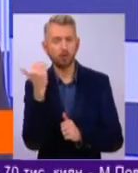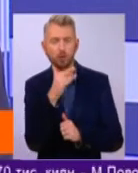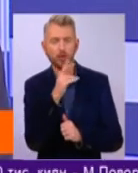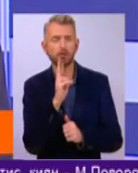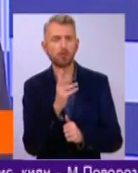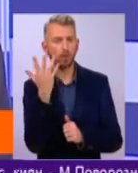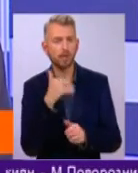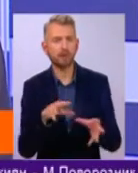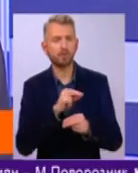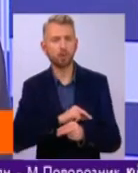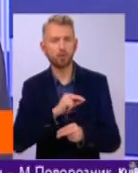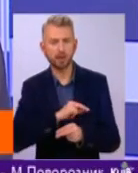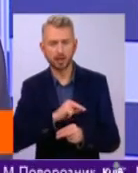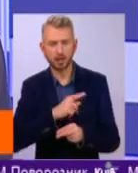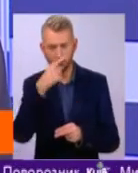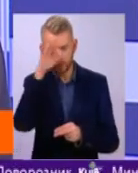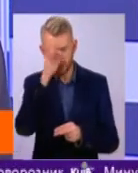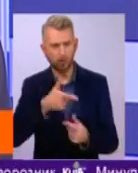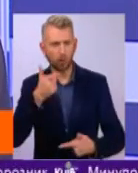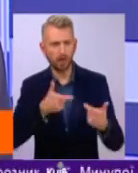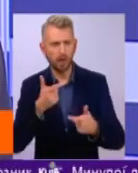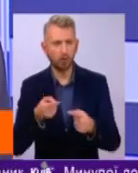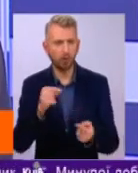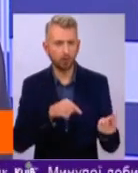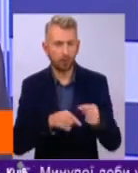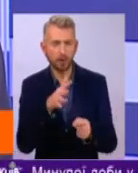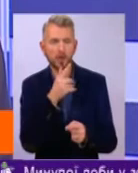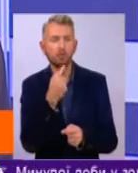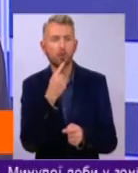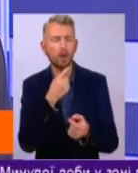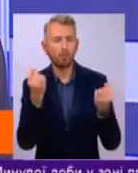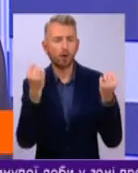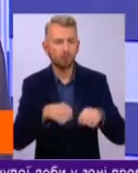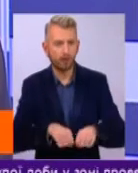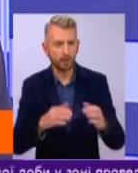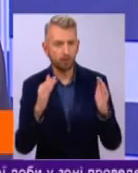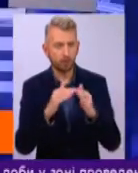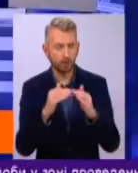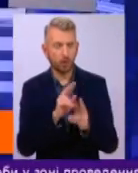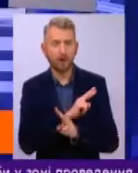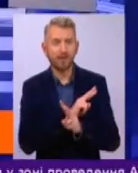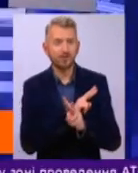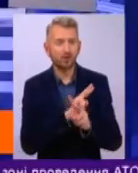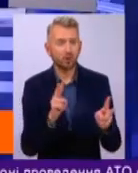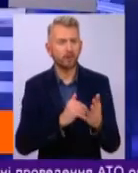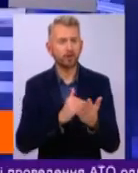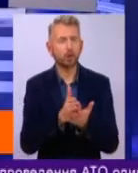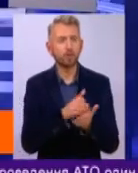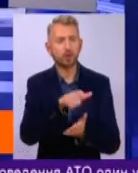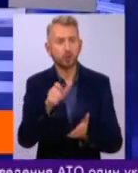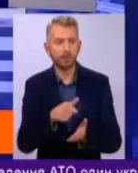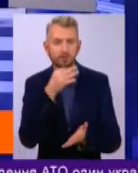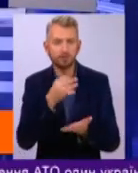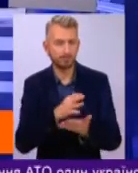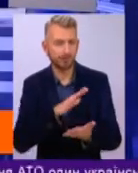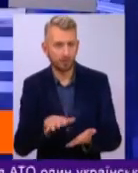поліції розстріляли один одного при спробі пограбування фактично будинку в Княжичах, і за це жодним чином ніхто з таких високопосадовців не поніс